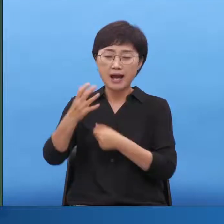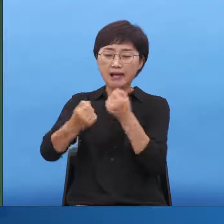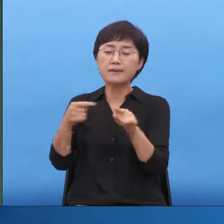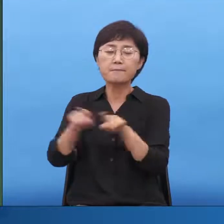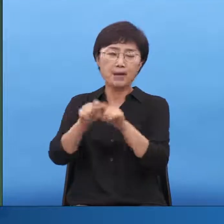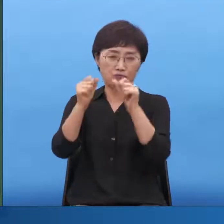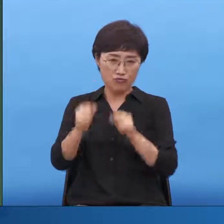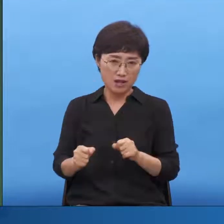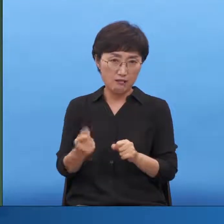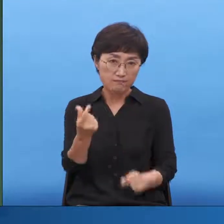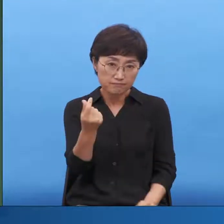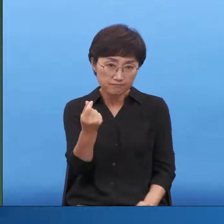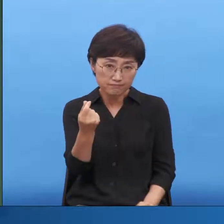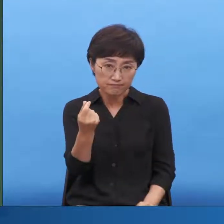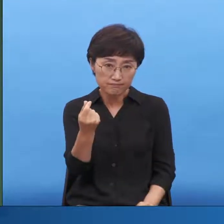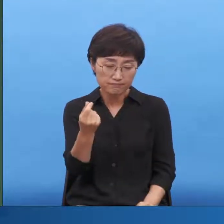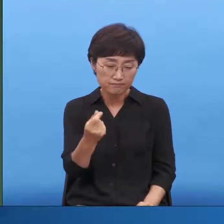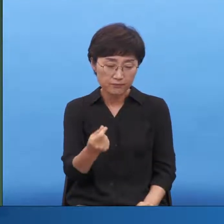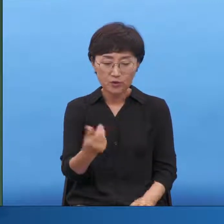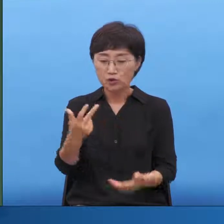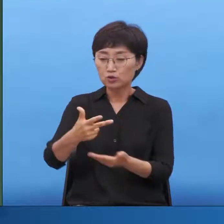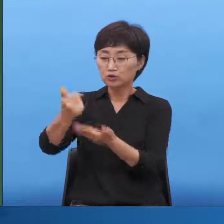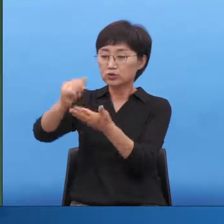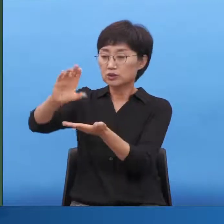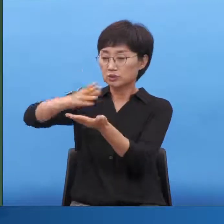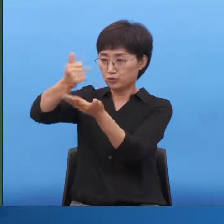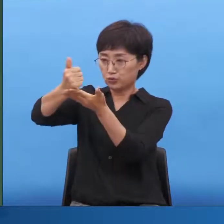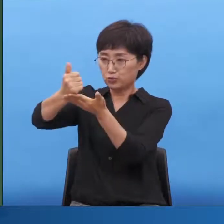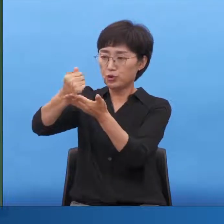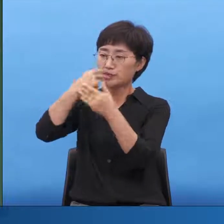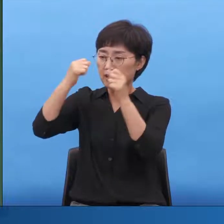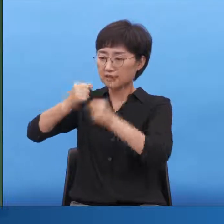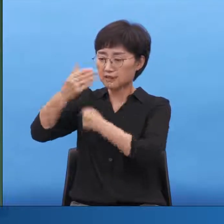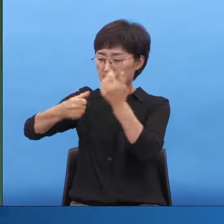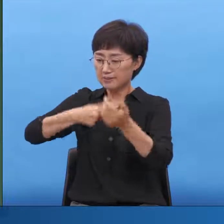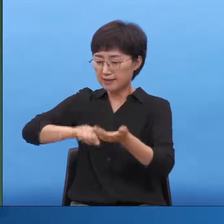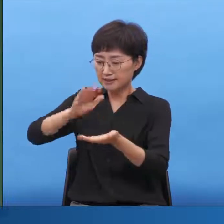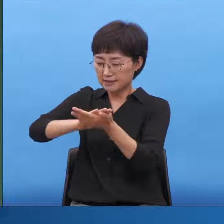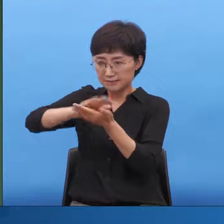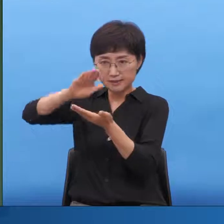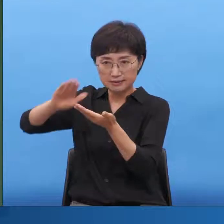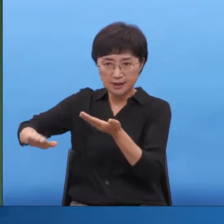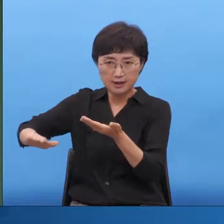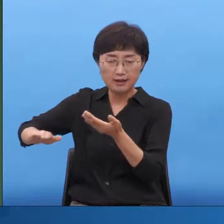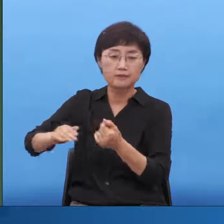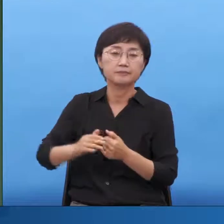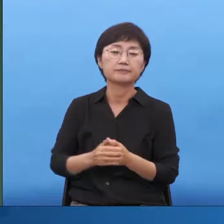必有童女怀孕生子要给他起名叫以马内利. 다 얘기했잖아요. 주는 그리스도시요 살아계신 하나님의 아들이십니다.